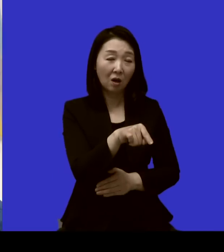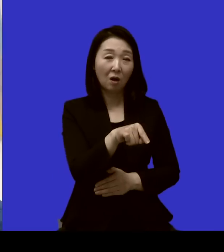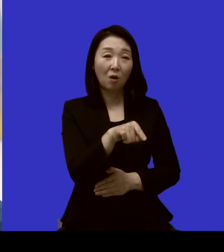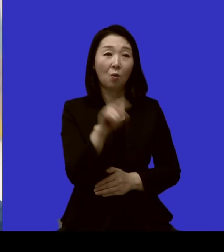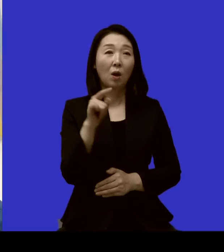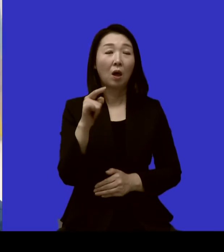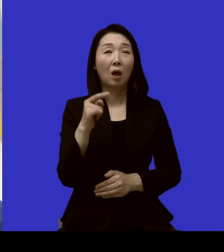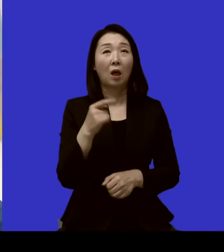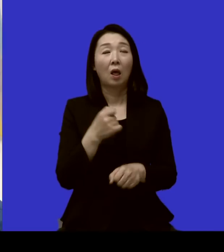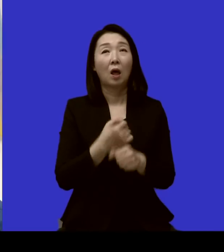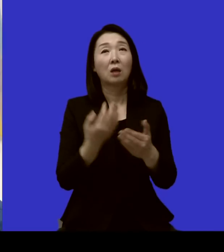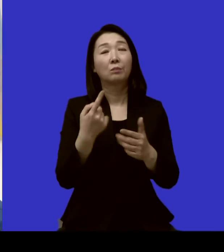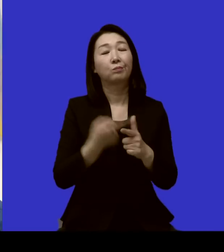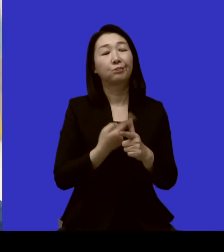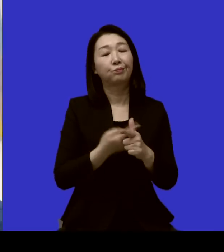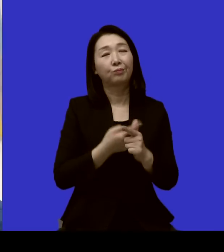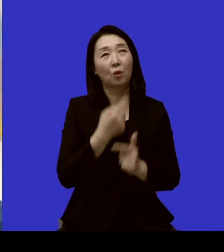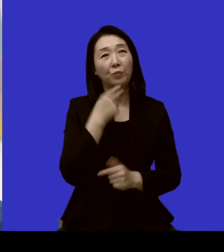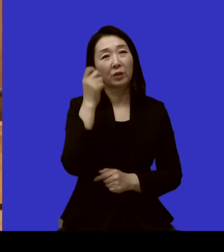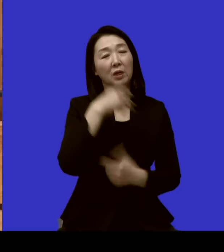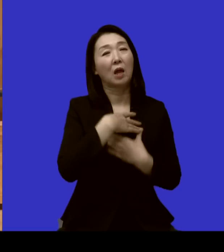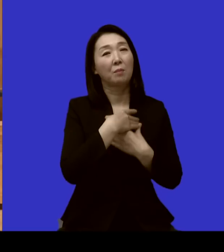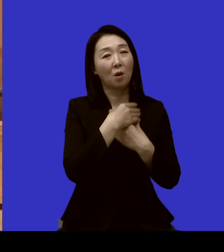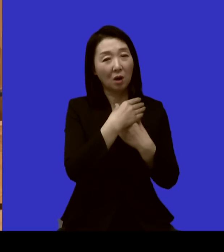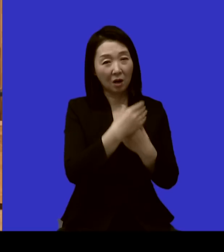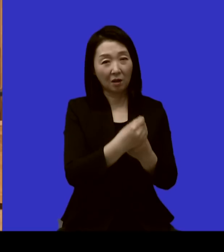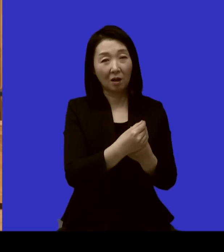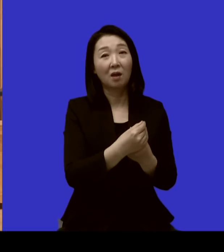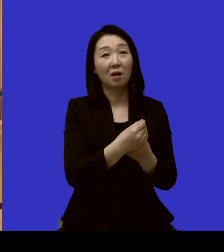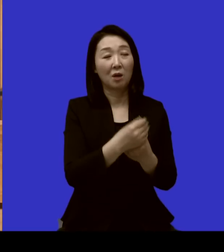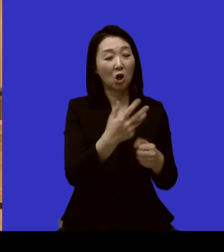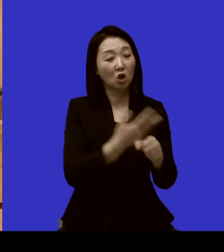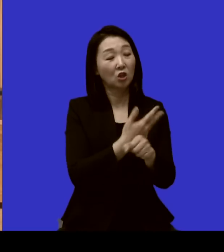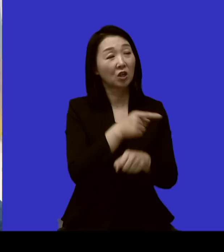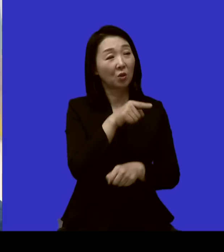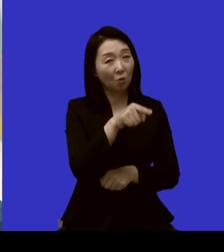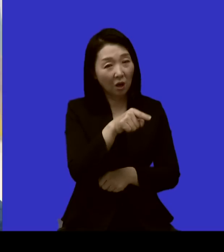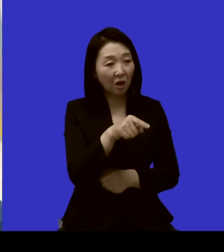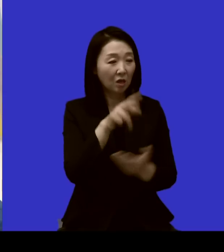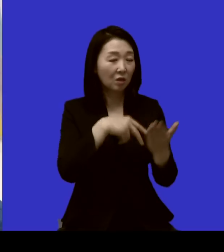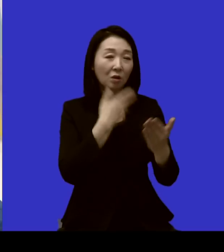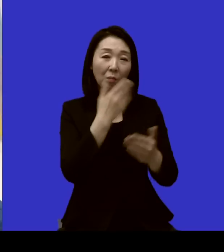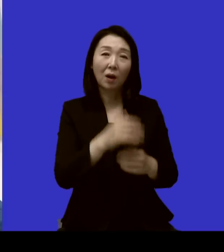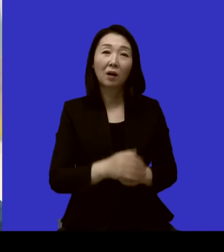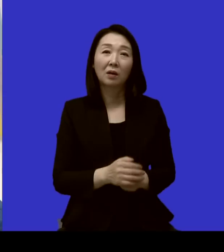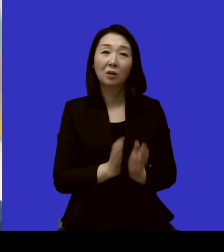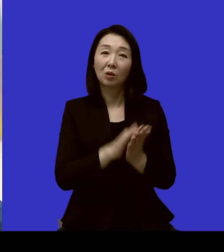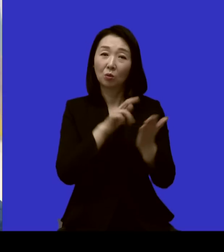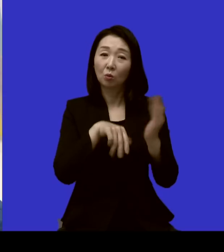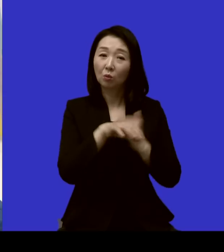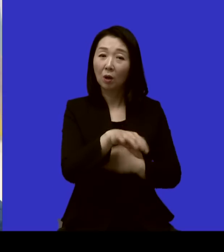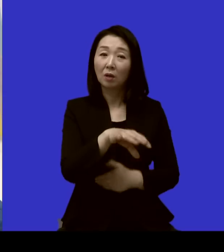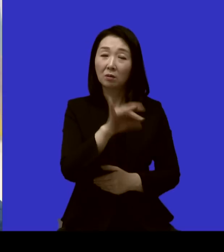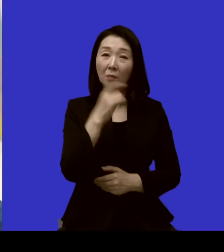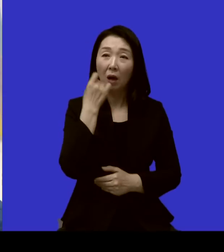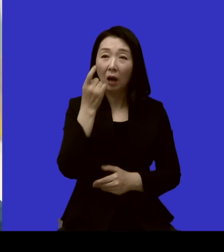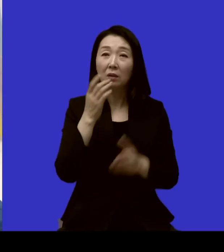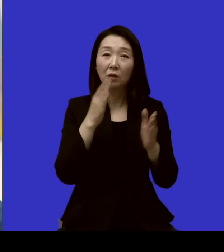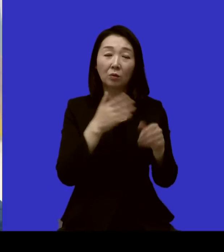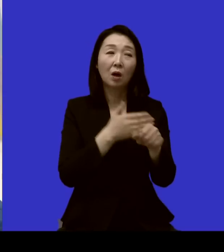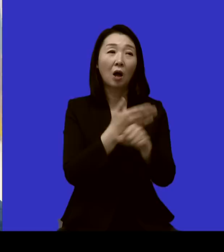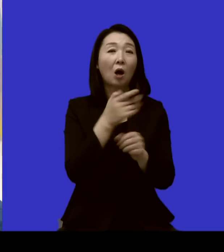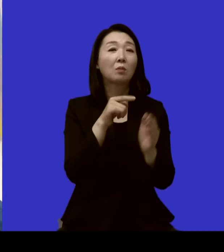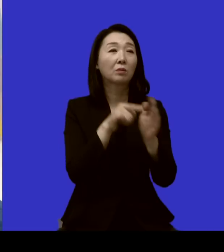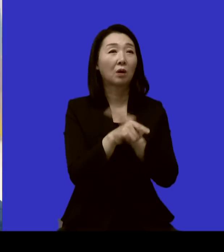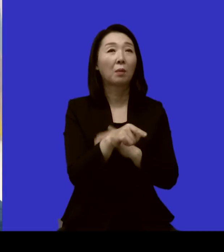아무 할 일이 없이 그렇죠. 그래도 편안하게 있을 여름에 수 시원하게 있다는 있죠. 생각. 예. 그래서 이제 도서관에서 처음에는 한 달 동안 9시에